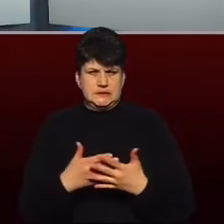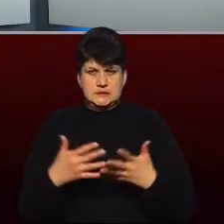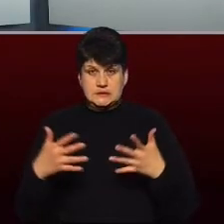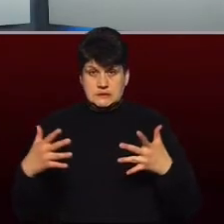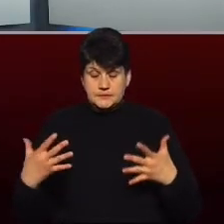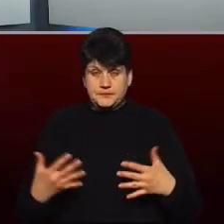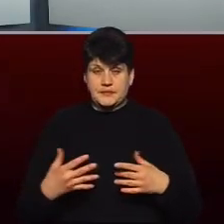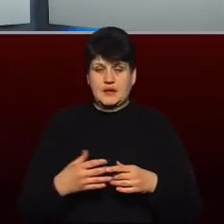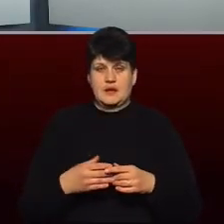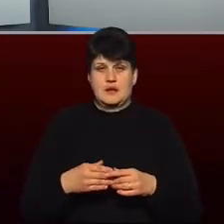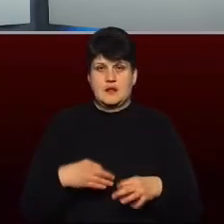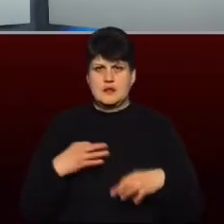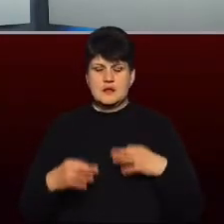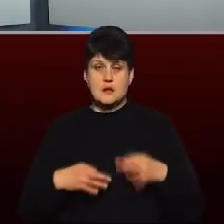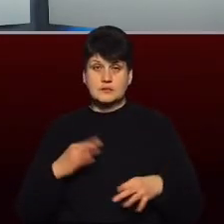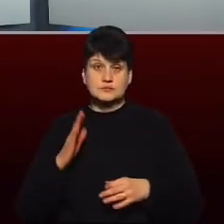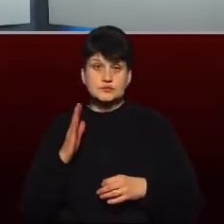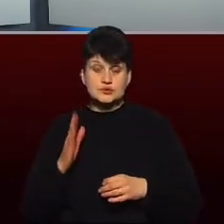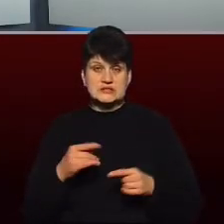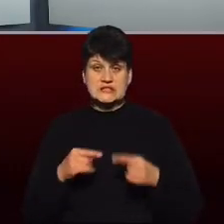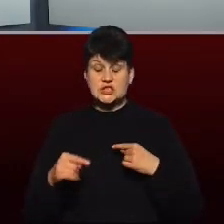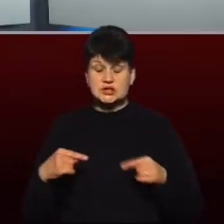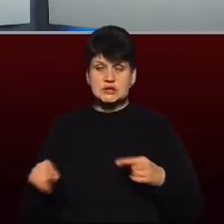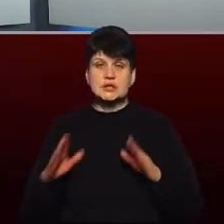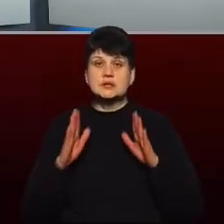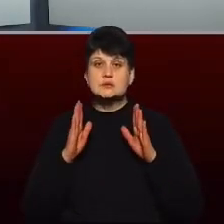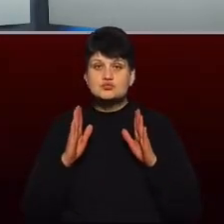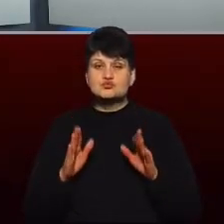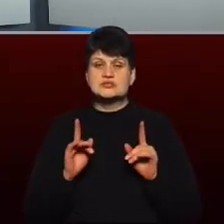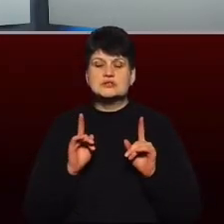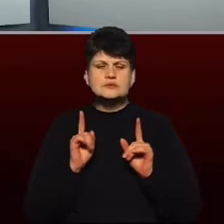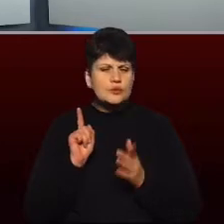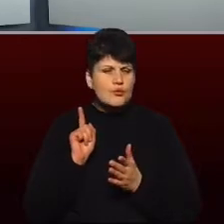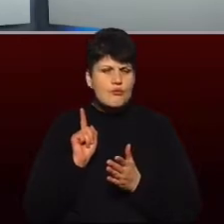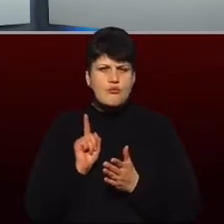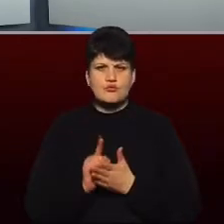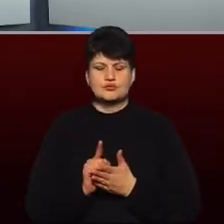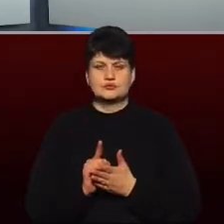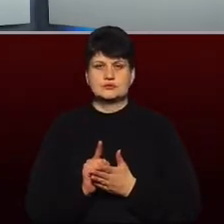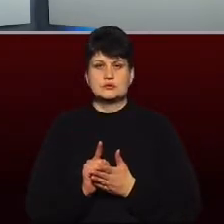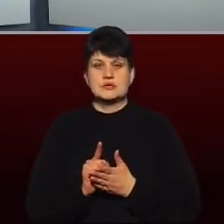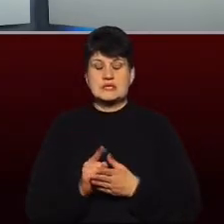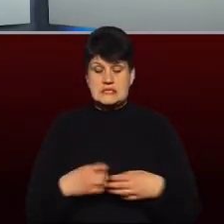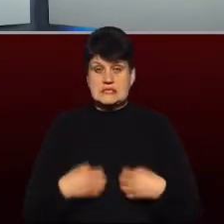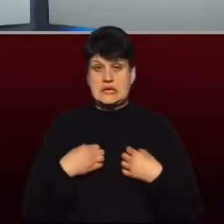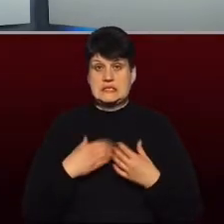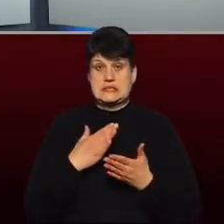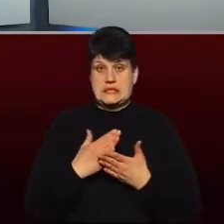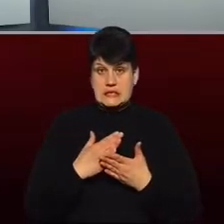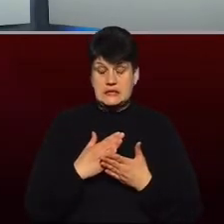психічні напруження, інші. І навіть буде неминуче, якщо це буде дистрес, тобто тривалий в